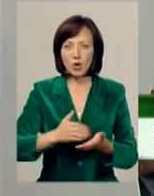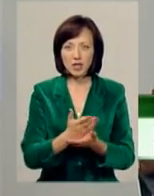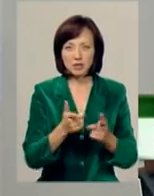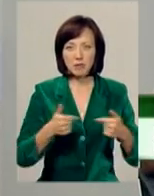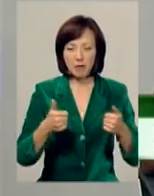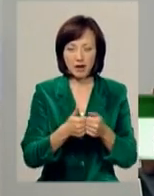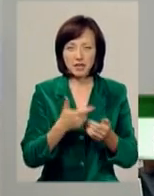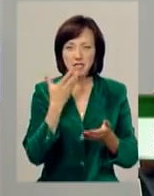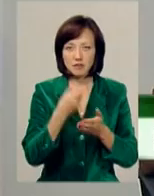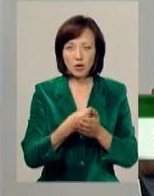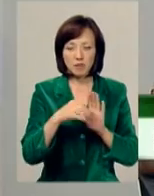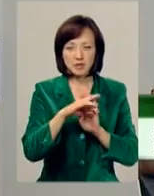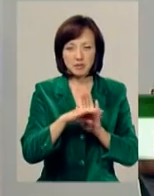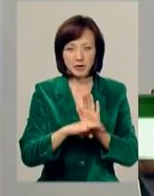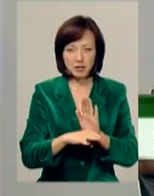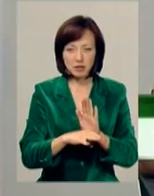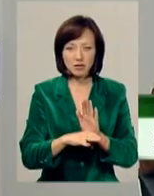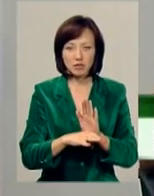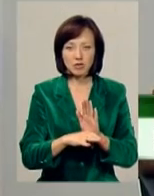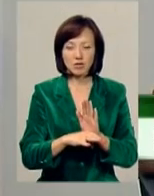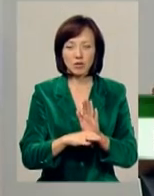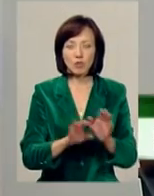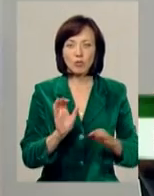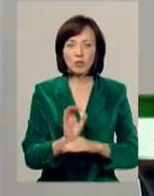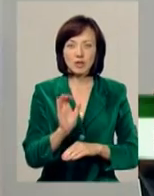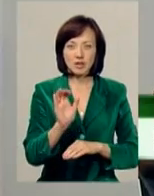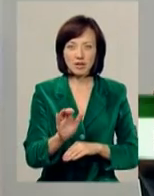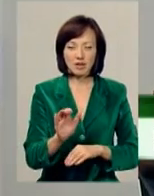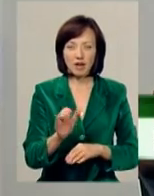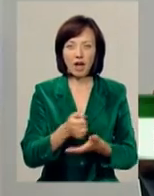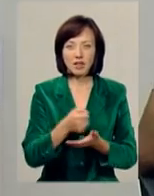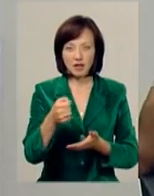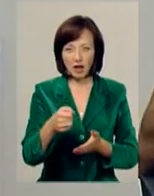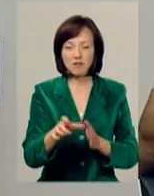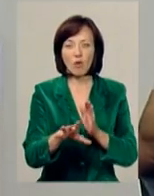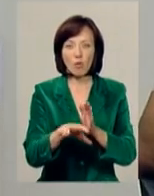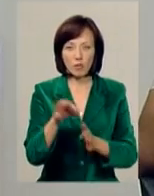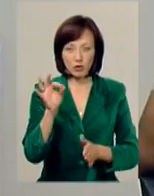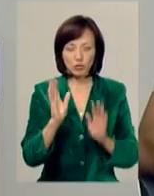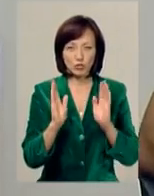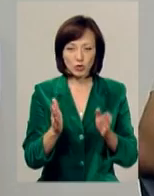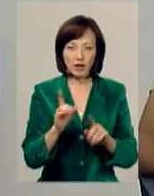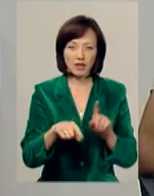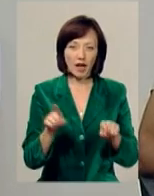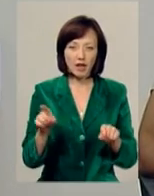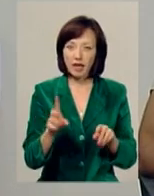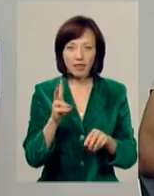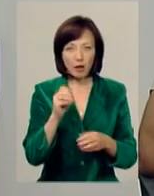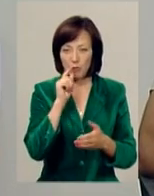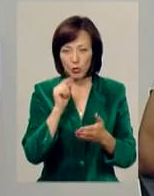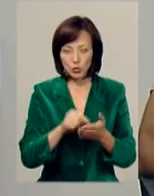своїм списком буде висувати депута кандидатів деякі з них оберуться будуть обраними деякі не